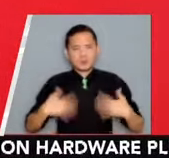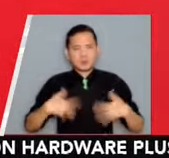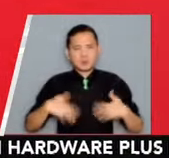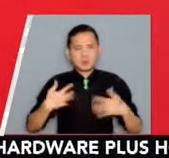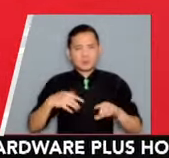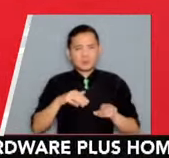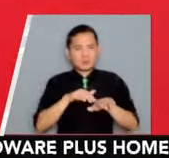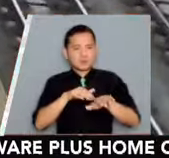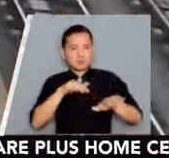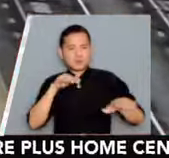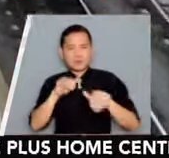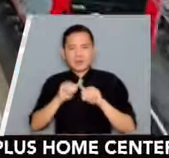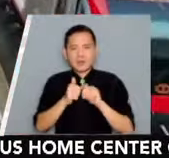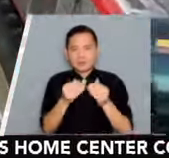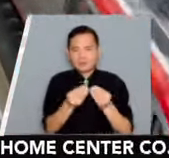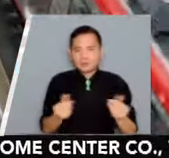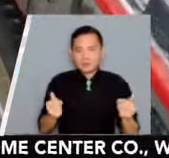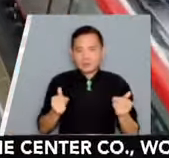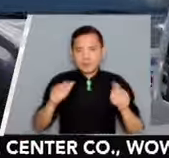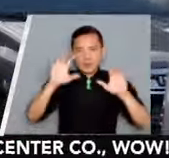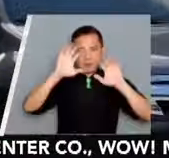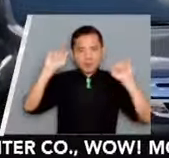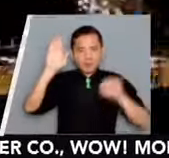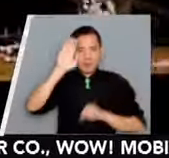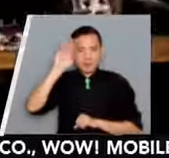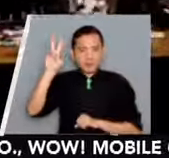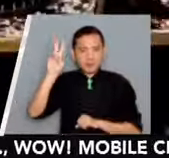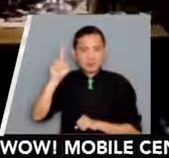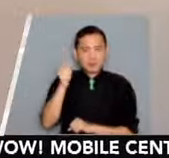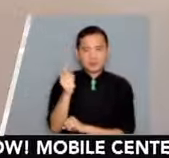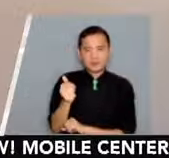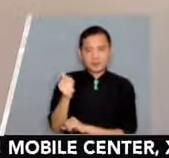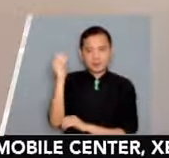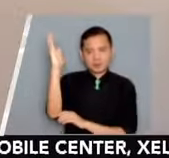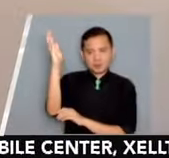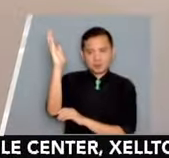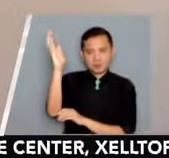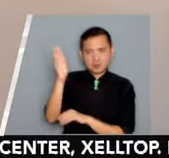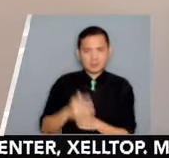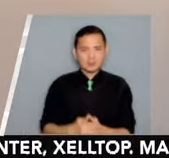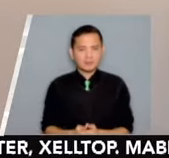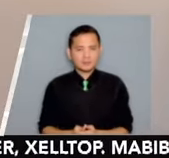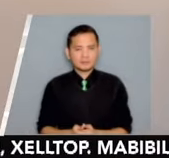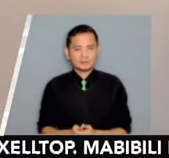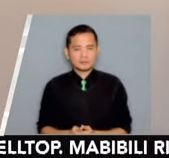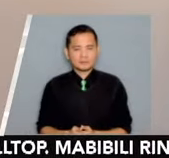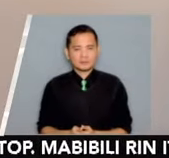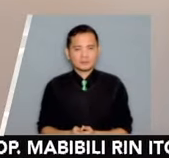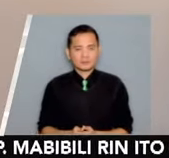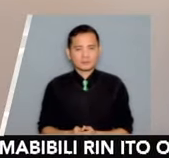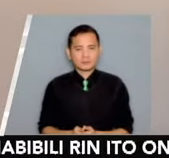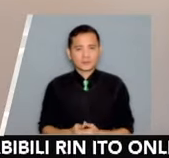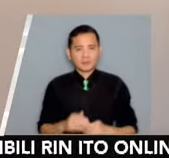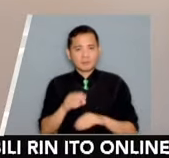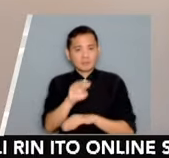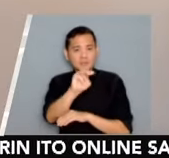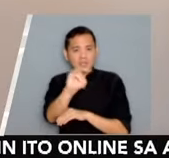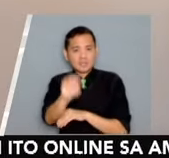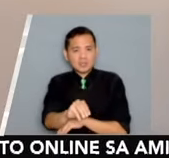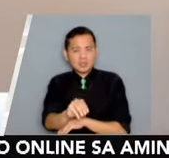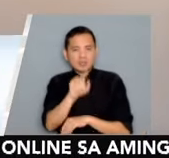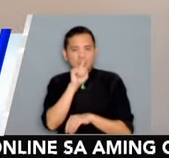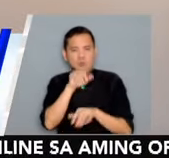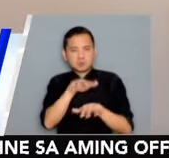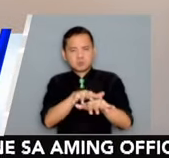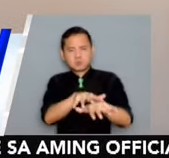Manila. Congested ang Metro Manila, kung kaya bahagi talaga ng pagpaplano ay may develop ang